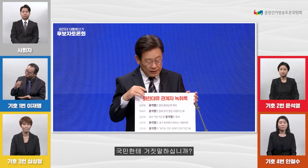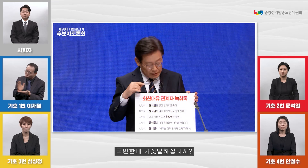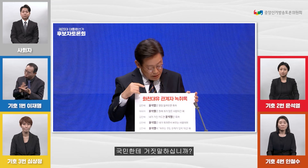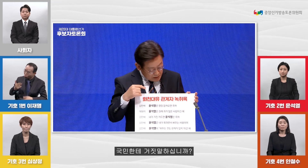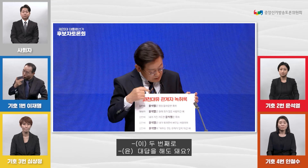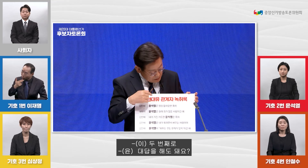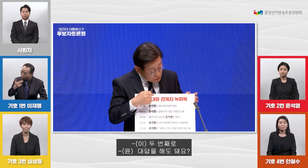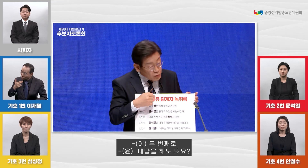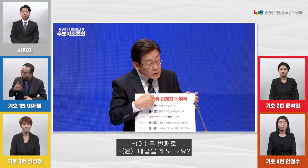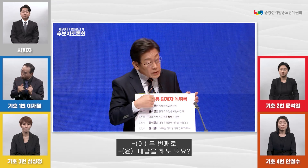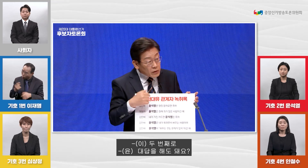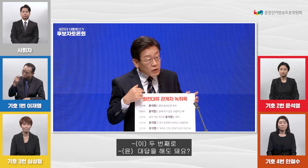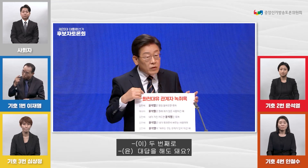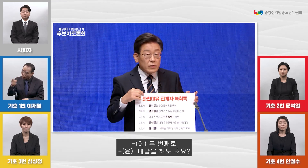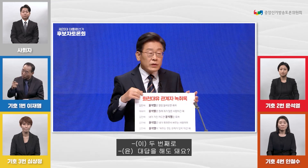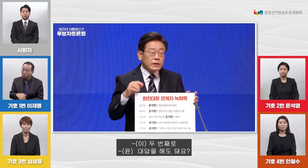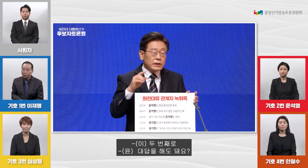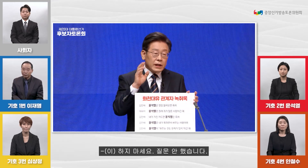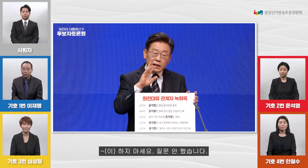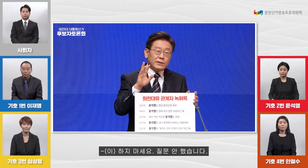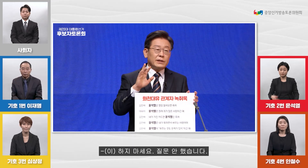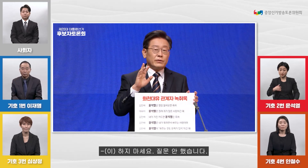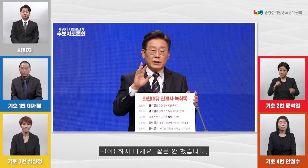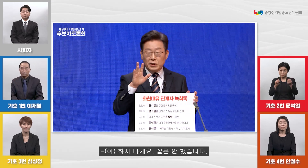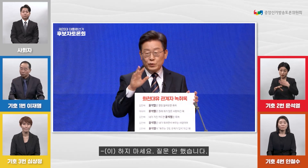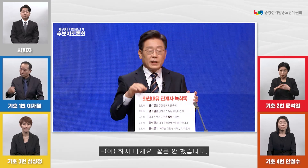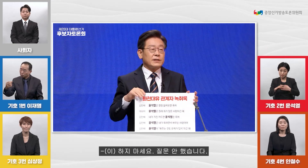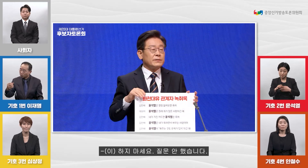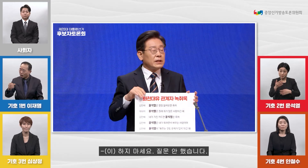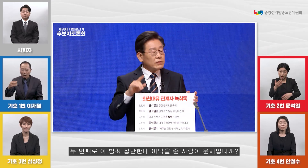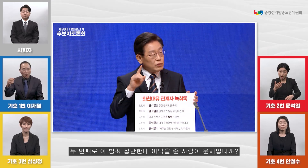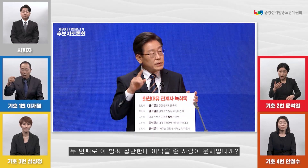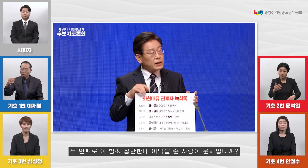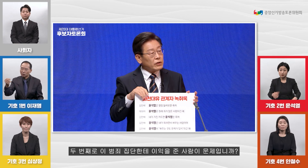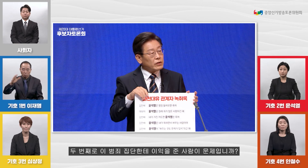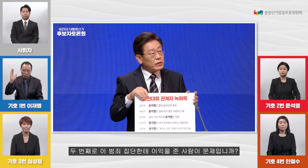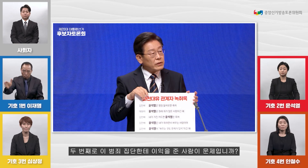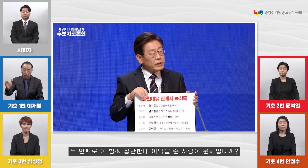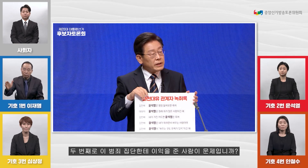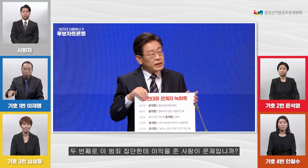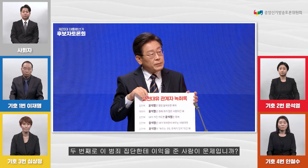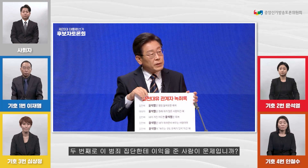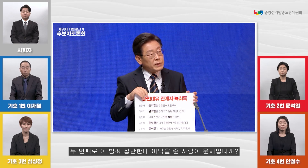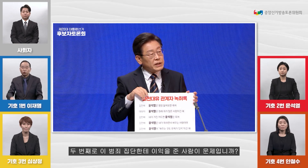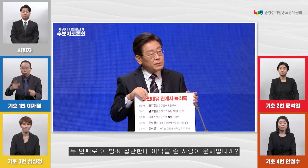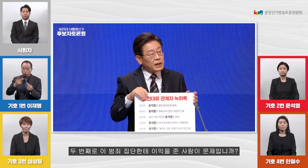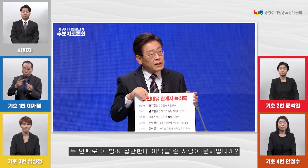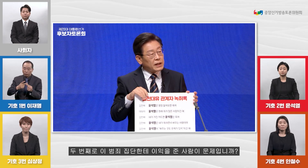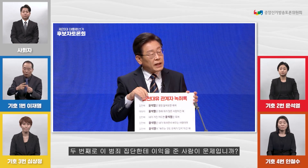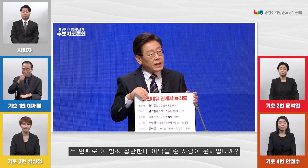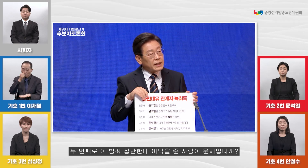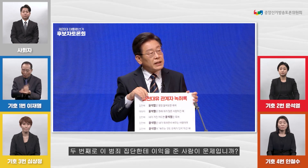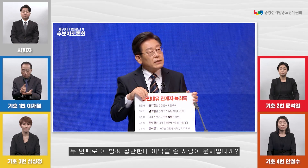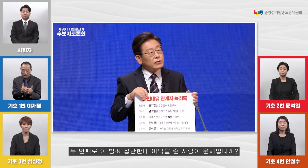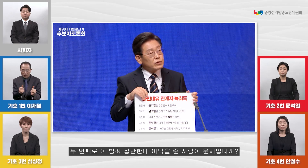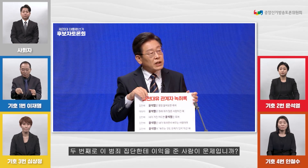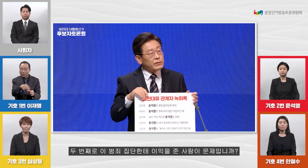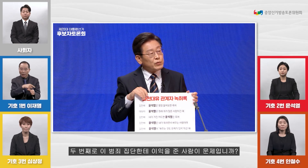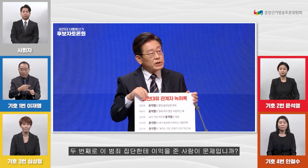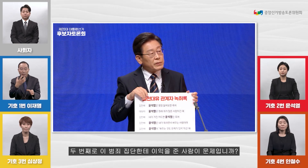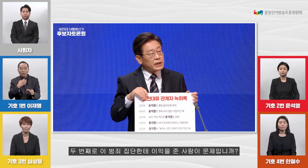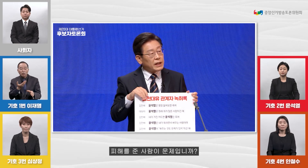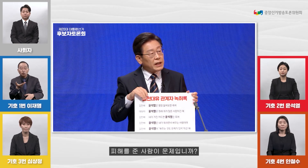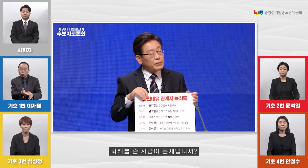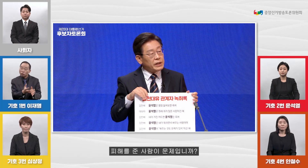하십니까? 두 번째로 대답을 해도 돼요? 아니 하지 마세요. 나 질문 안 했습니다. 두 번째로 이 범죄 집단한테 이익을 준